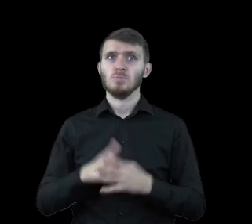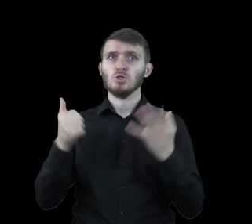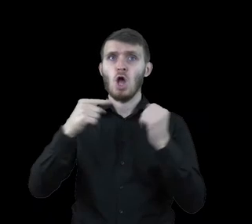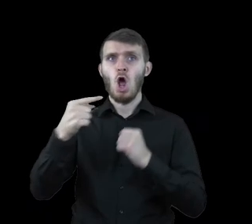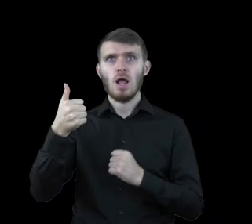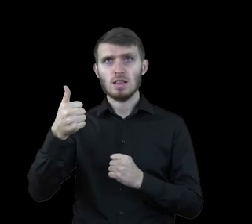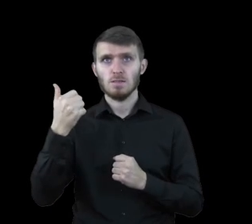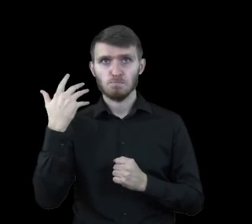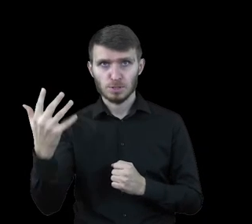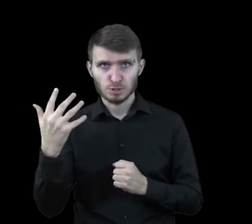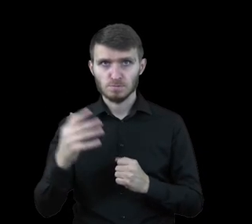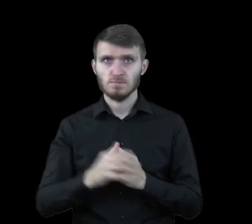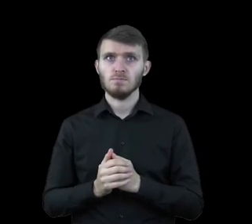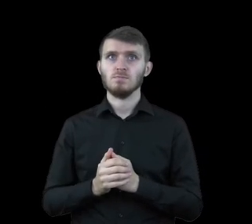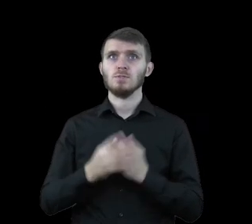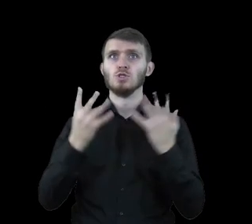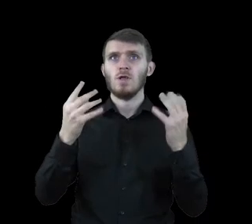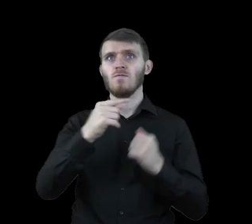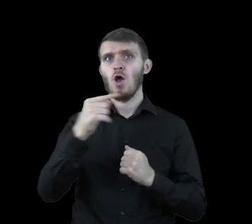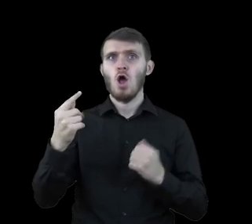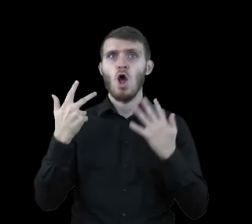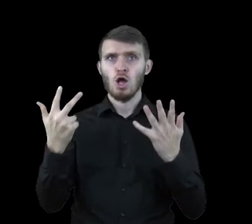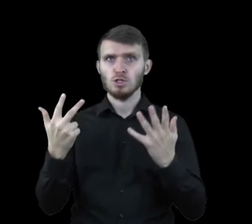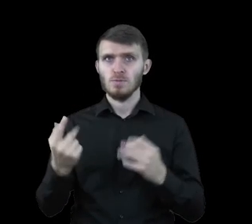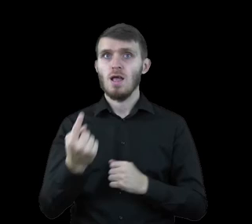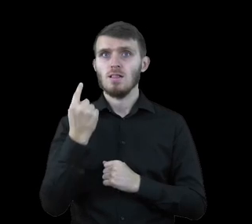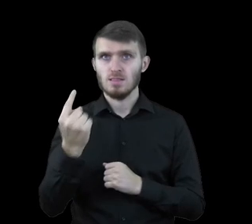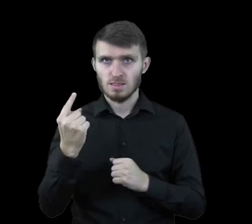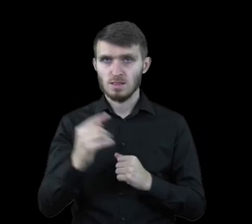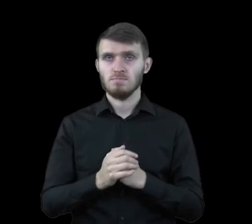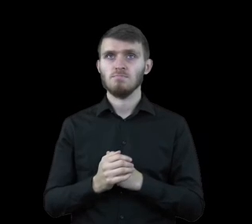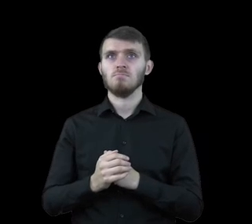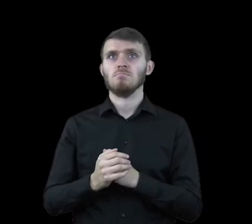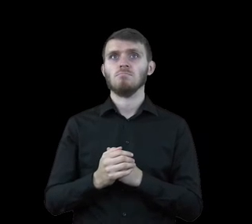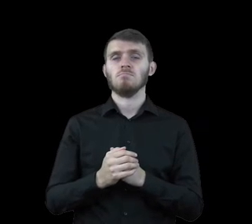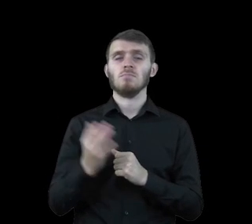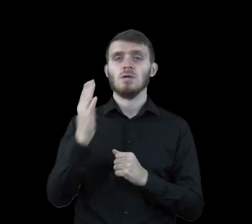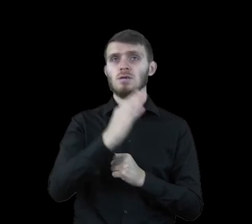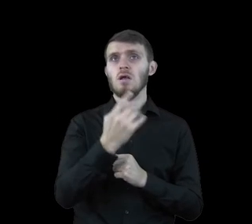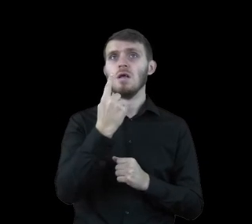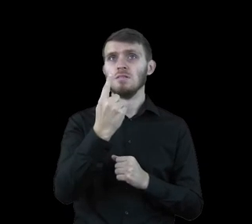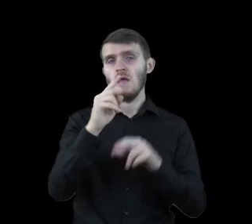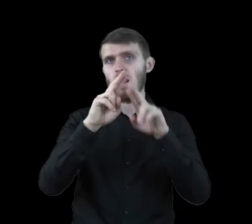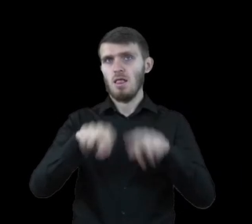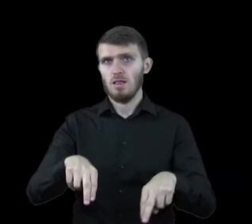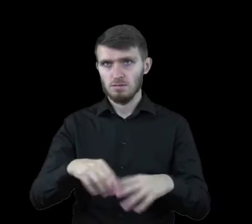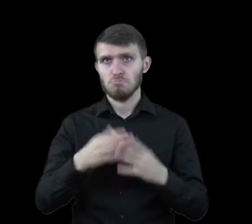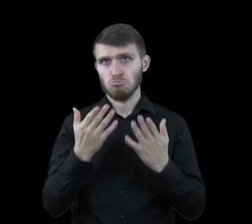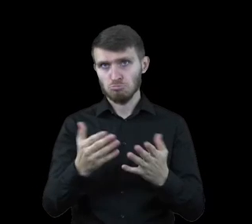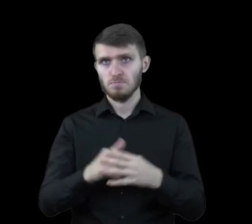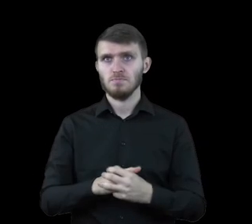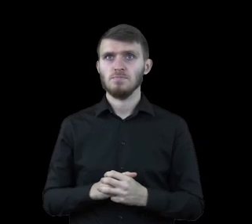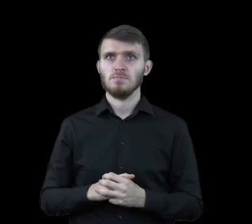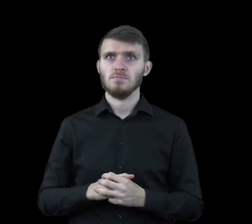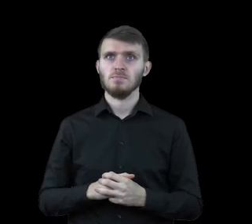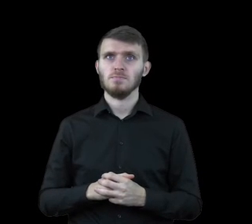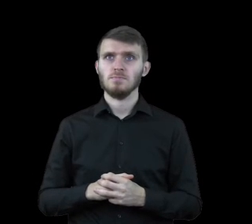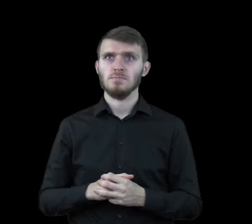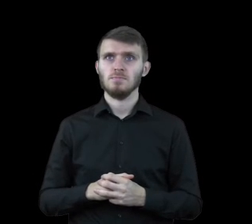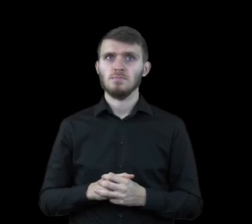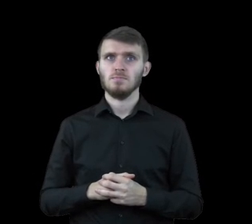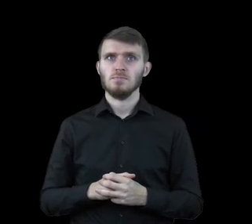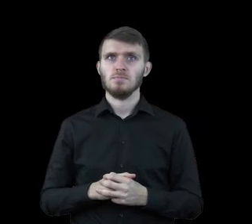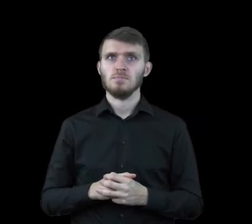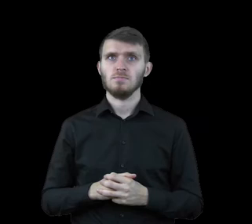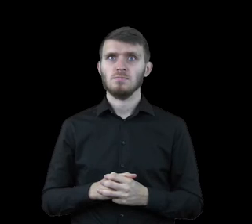pięć, dziewięć odjąć osiem to jeden i jedynkę tutaj, jedynkę tutaj przepisujemy. I